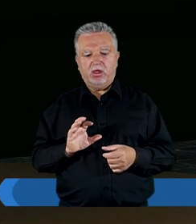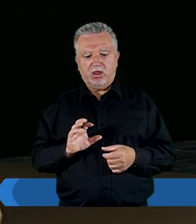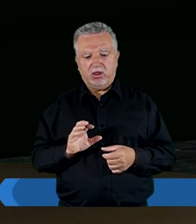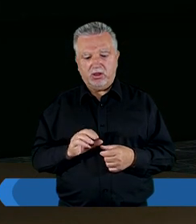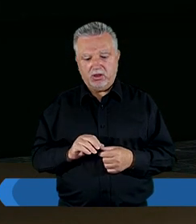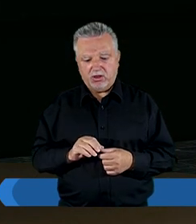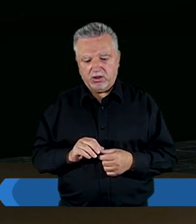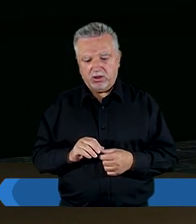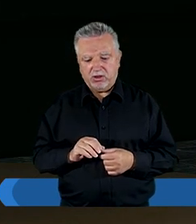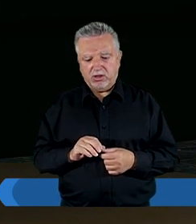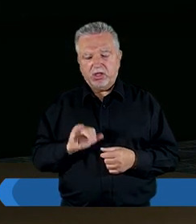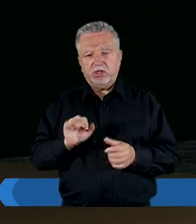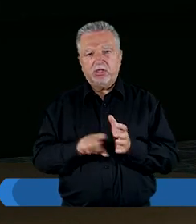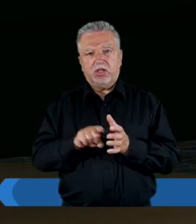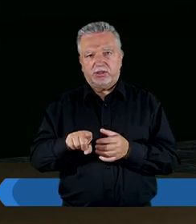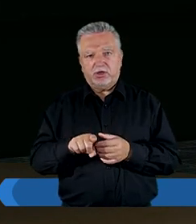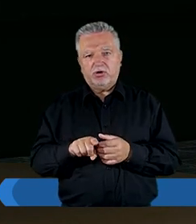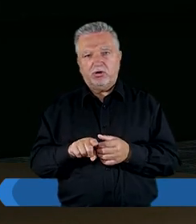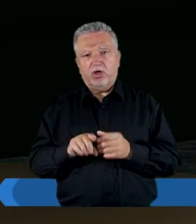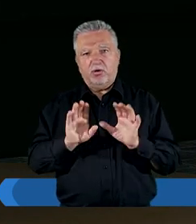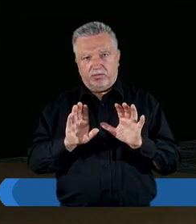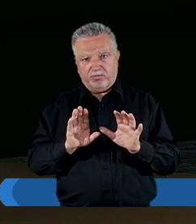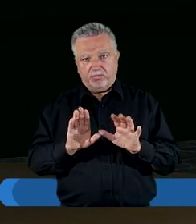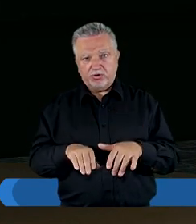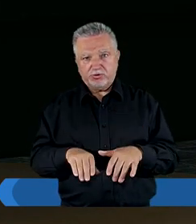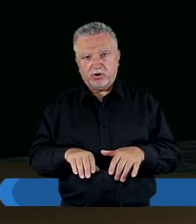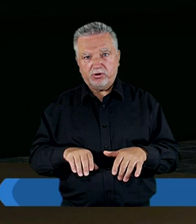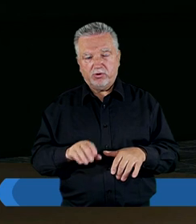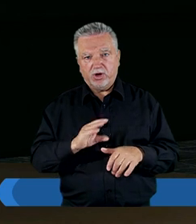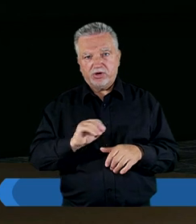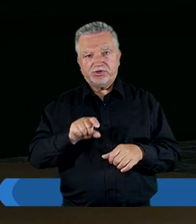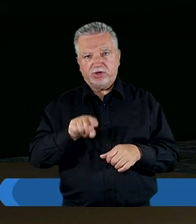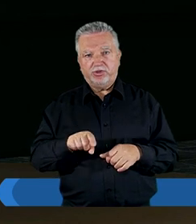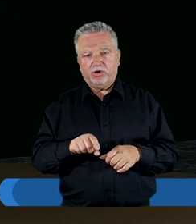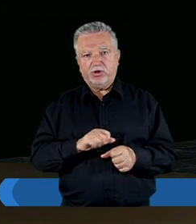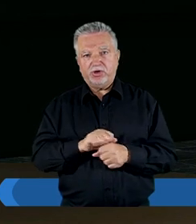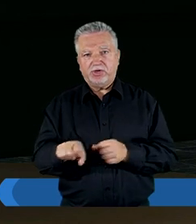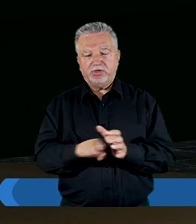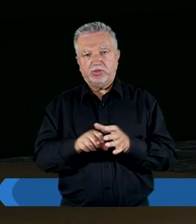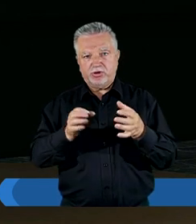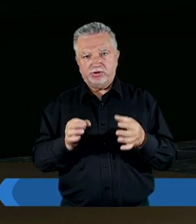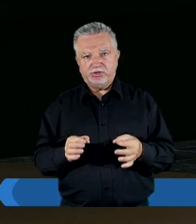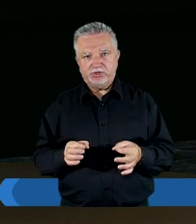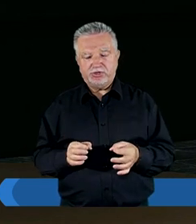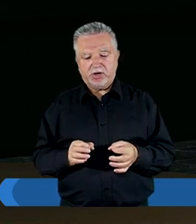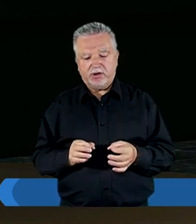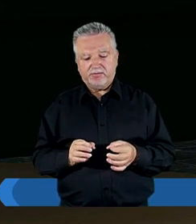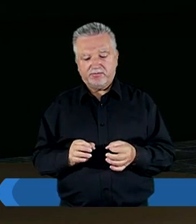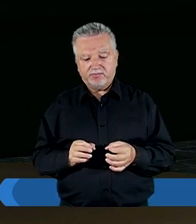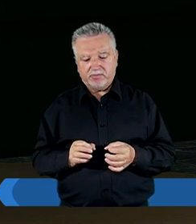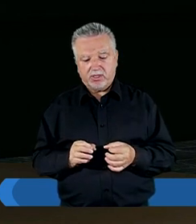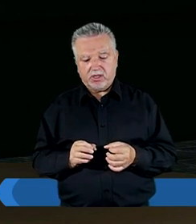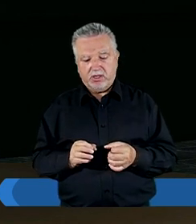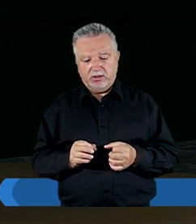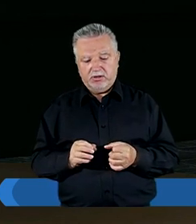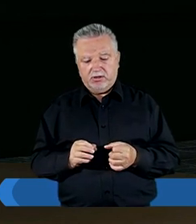czy też go nie usunął, bo wiedział o tym, że dla wielu istot byłaby to sytuacja niezrozumiała. I pomyśleliby sobie, że Pan